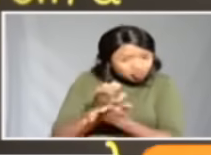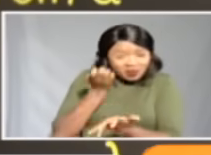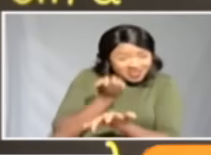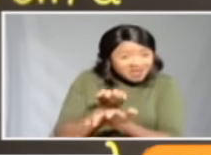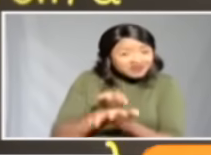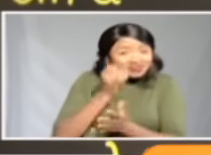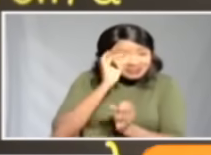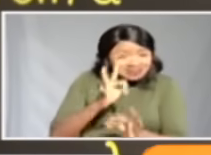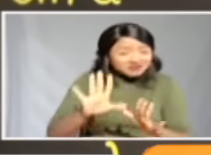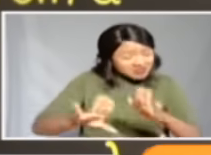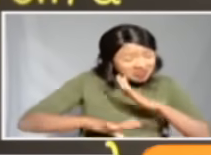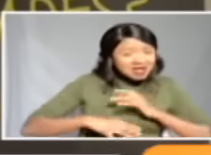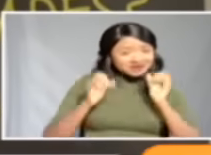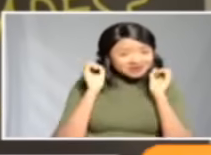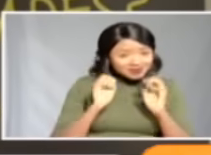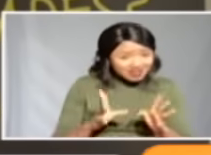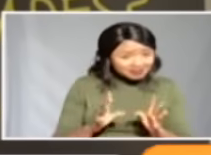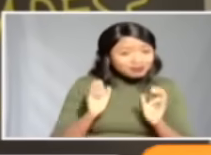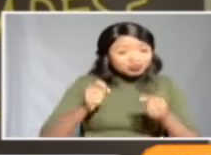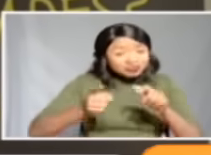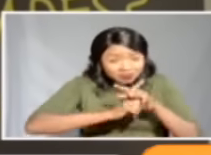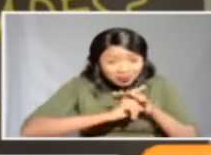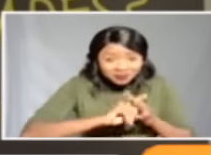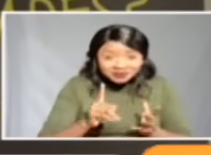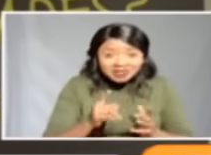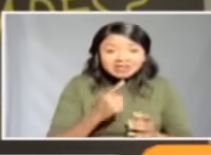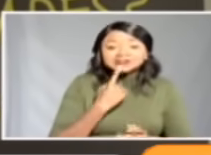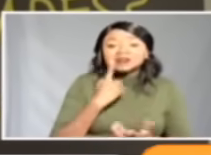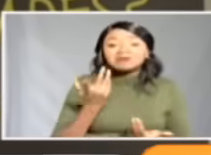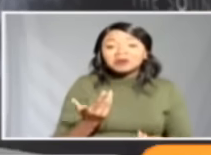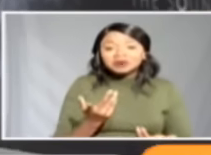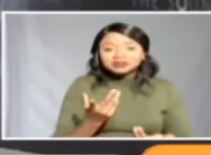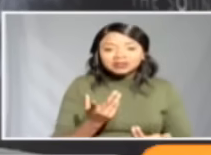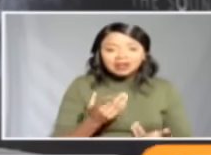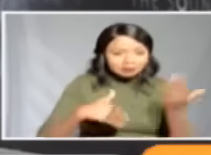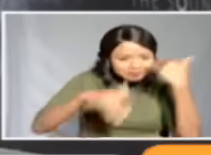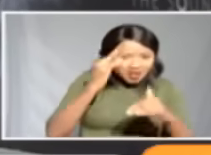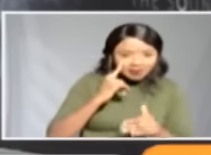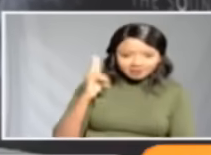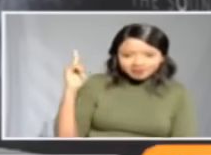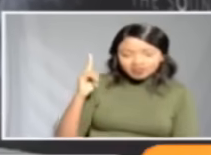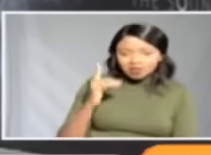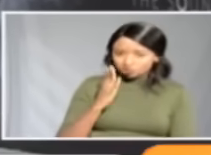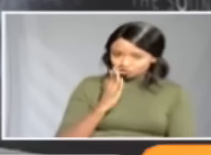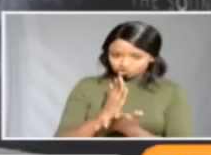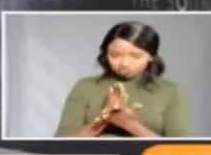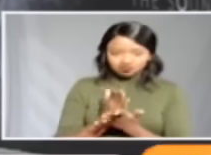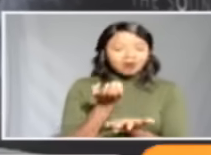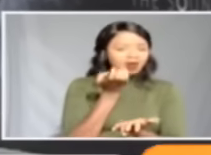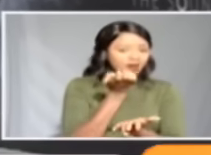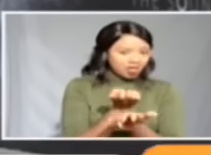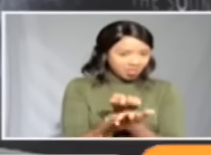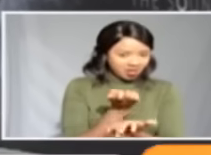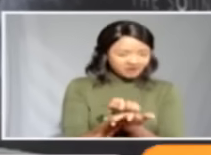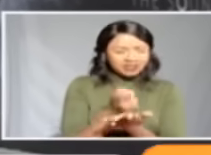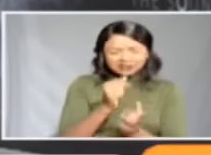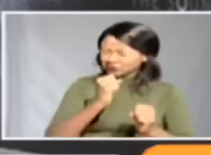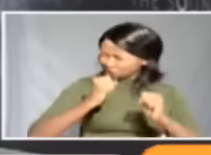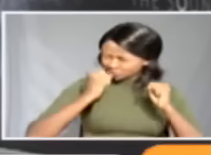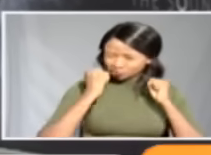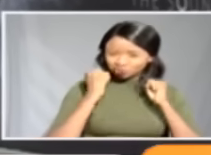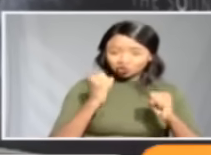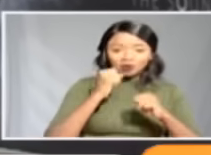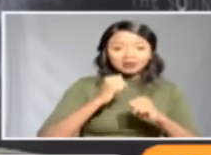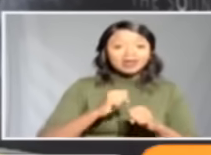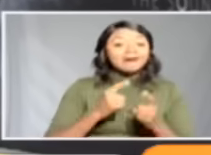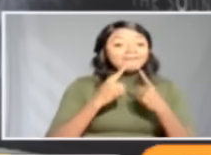mtoto hakuripoti mapema walikuwa na haya ya kusema. Kusema ukweli, hayo ndio ushahidi ambayo ni ya nguvu zaidi,